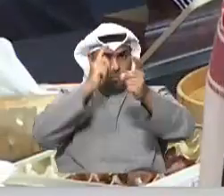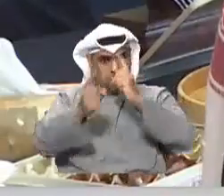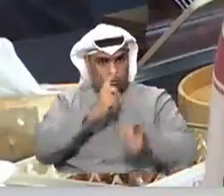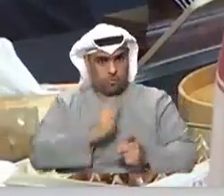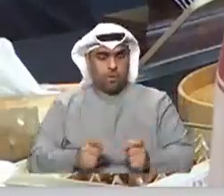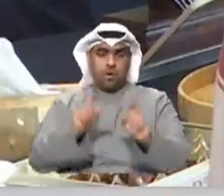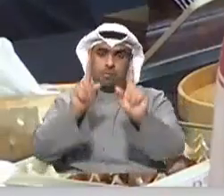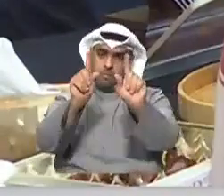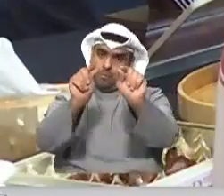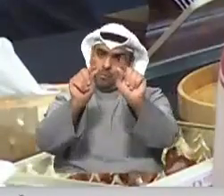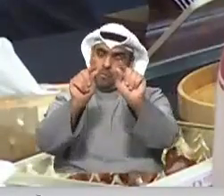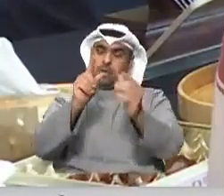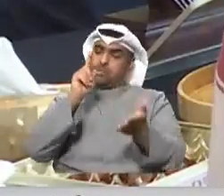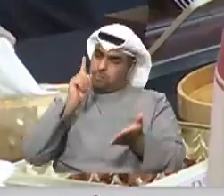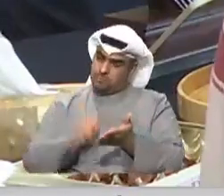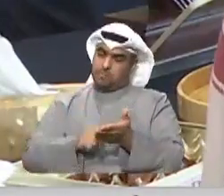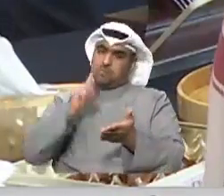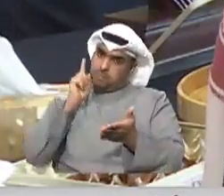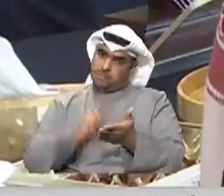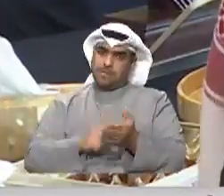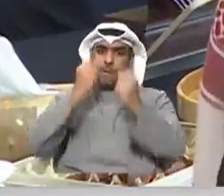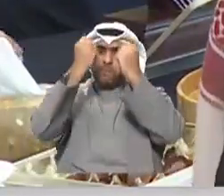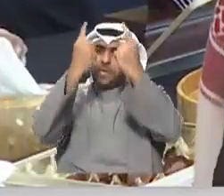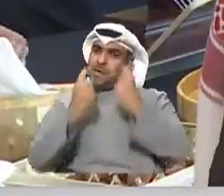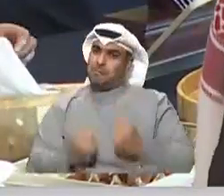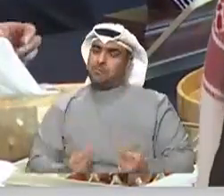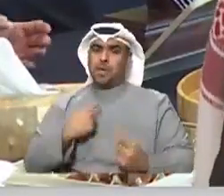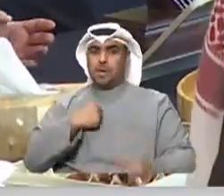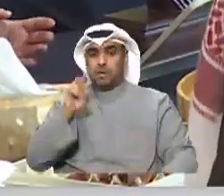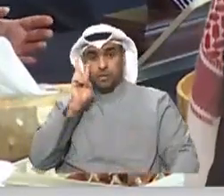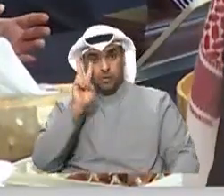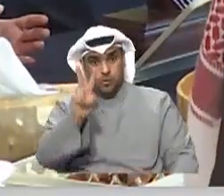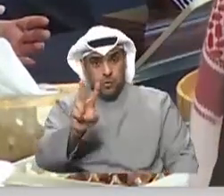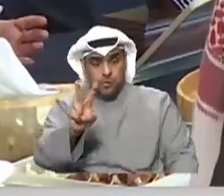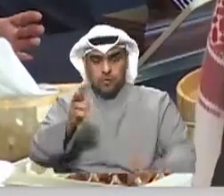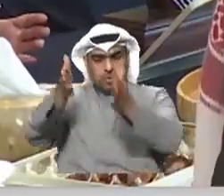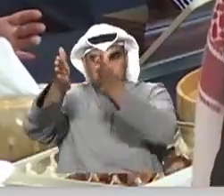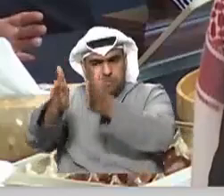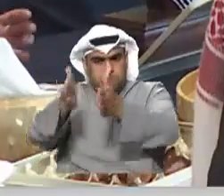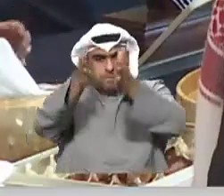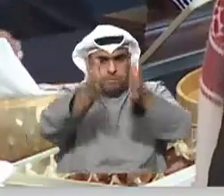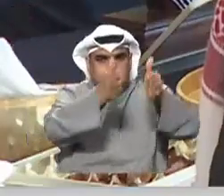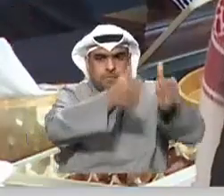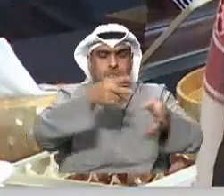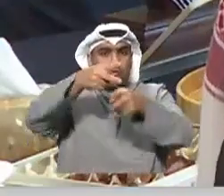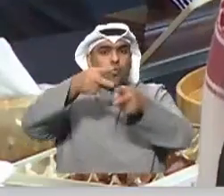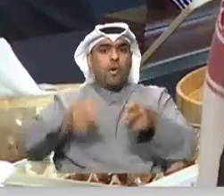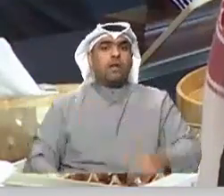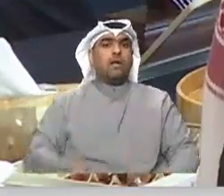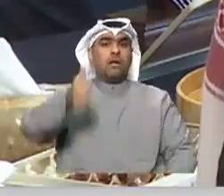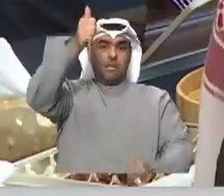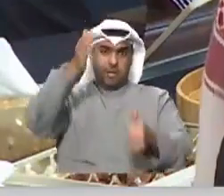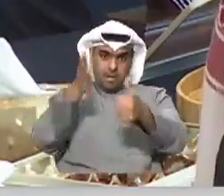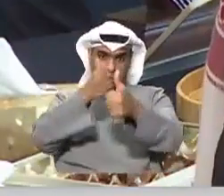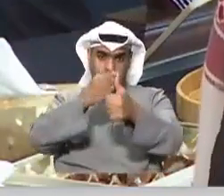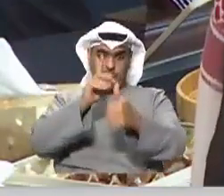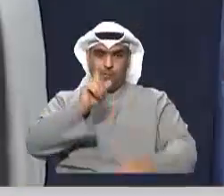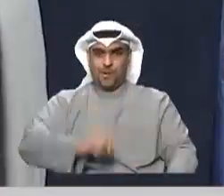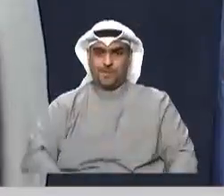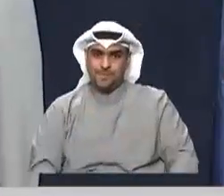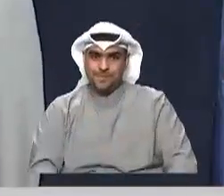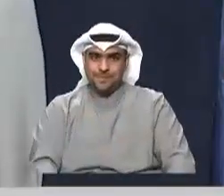من أجمل البطولات اللي بصراحة شفناها في دولة الكويت، والله يعطيهم